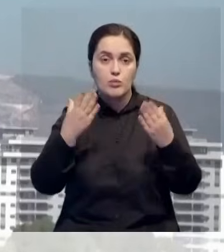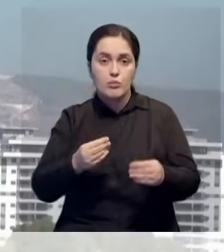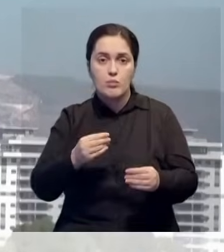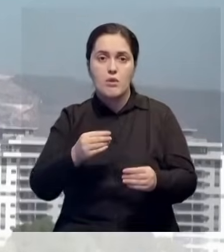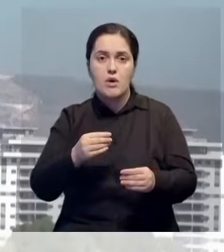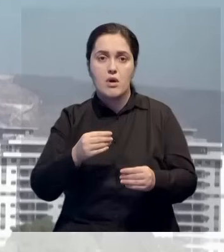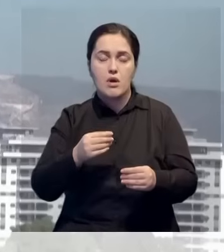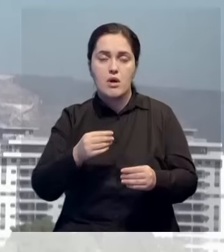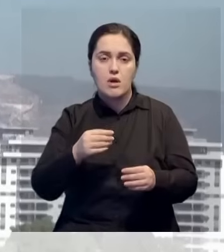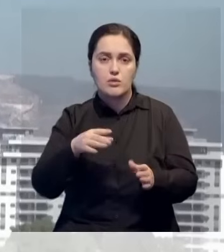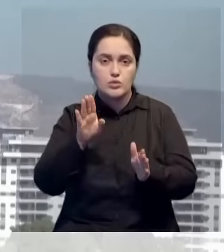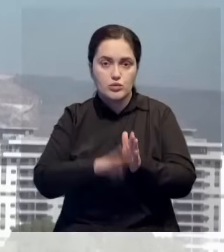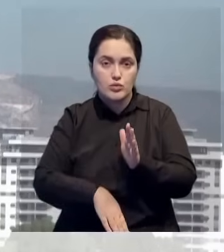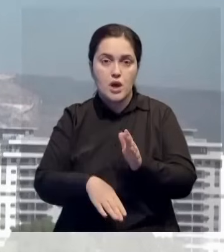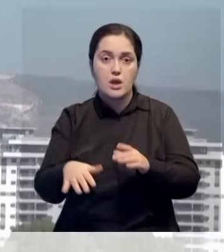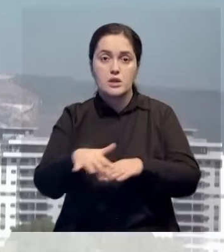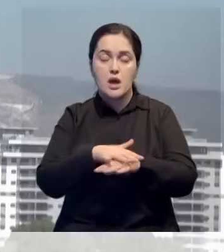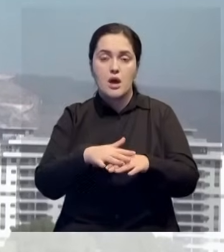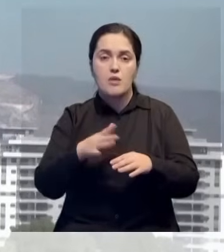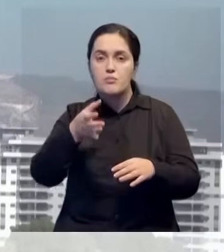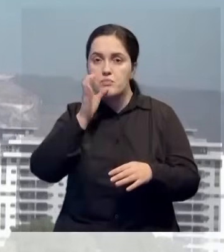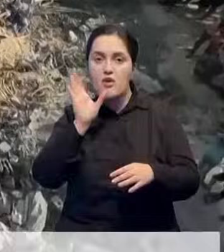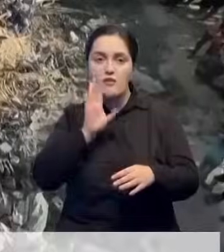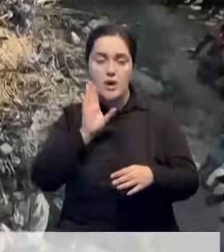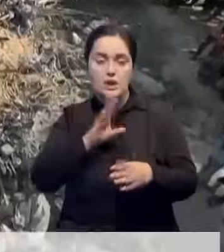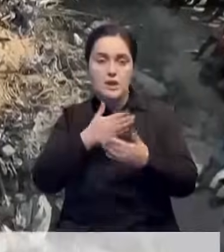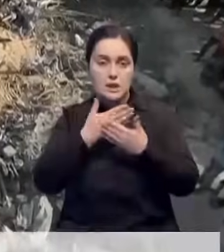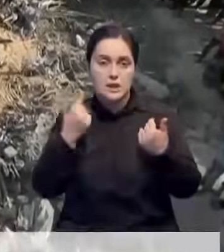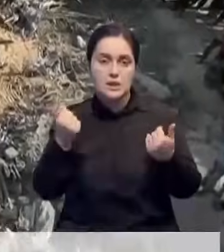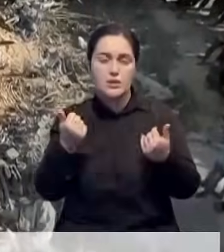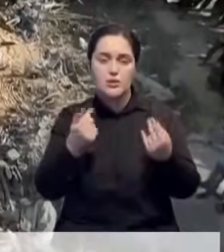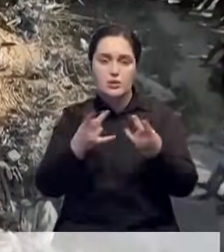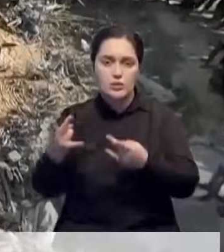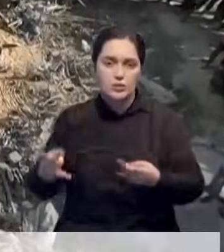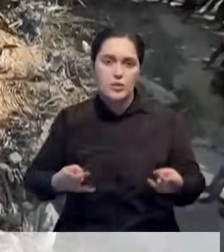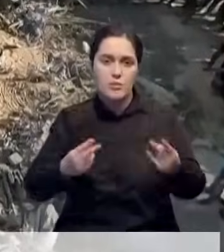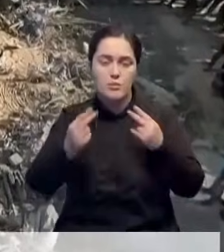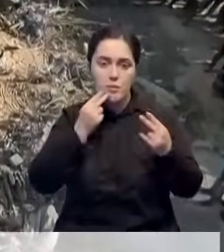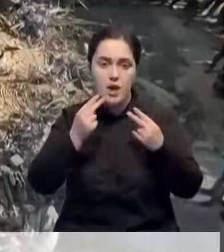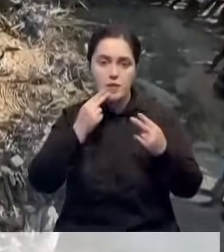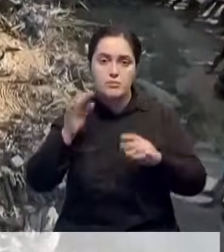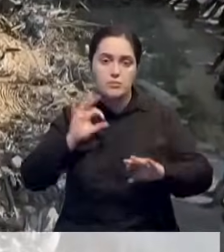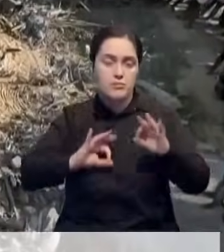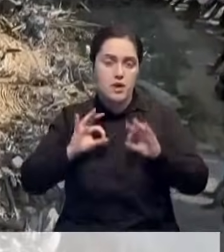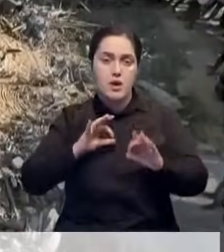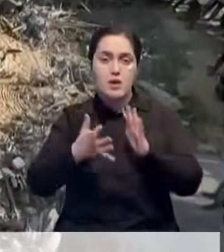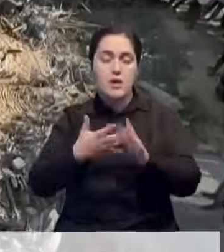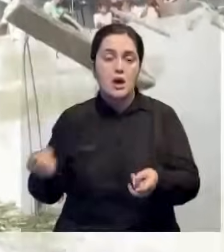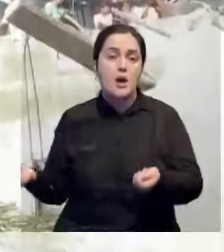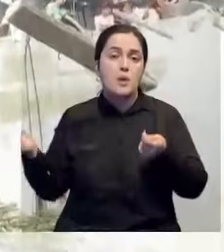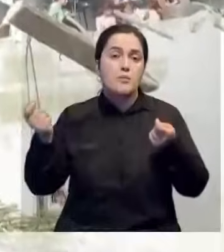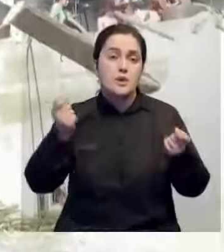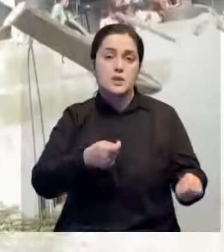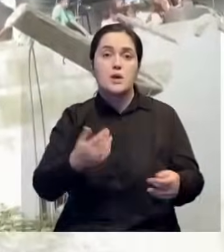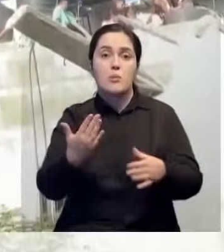днем становится все более безнадежной. Население остро нуждается в питьевой воде, предметах первой необходимости, продовольствии и